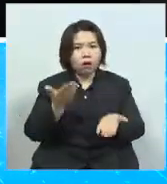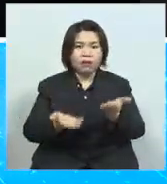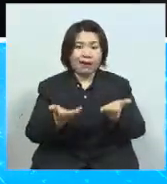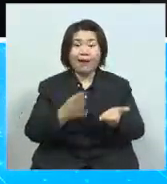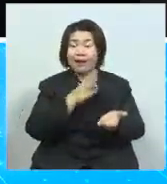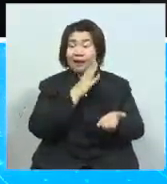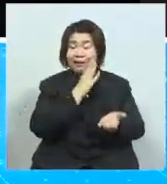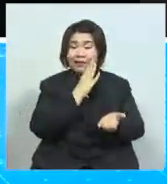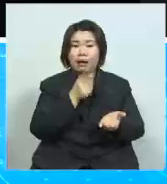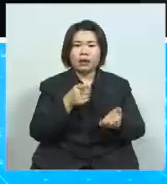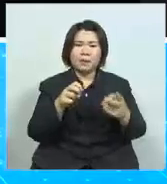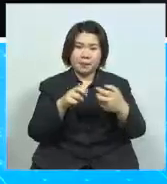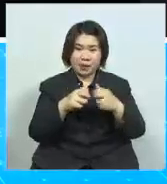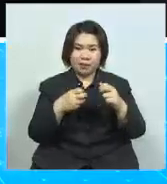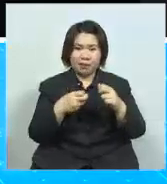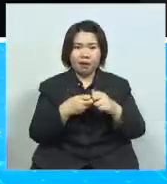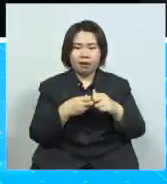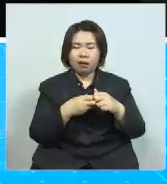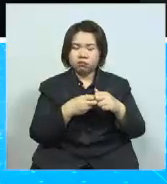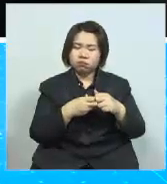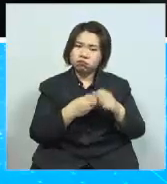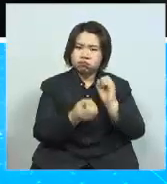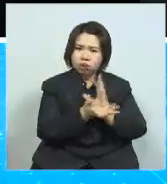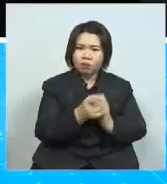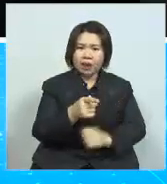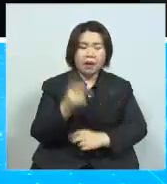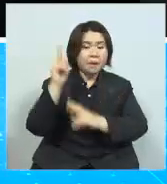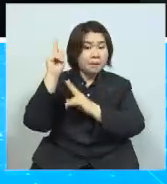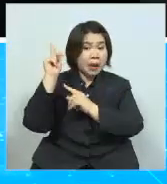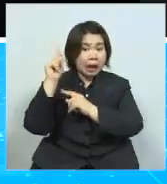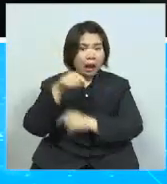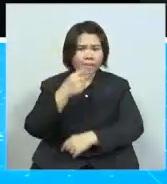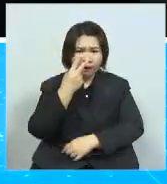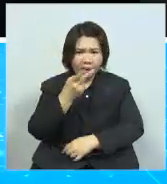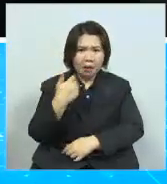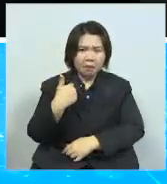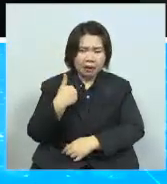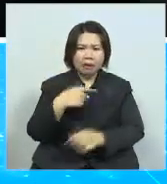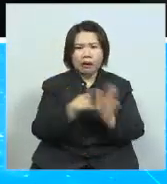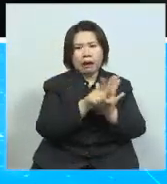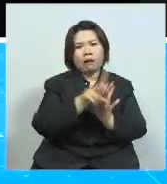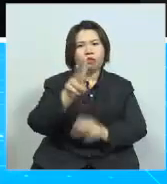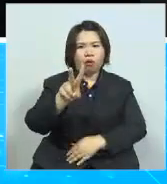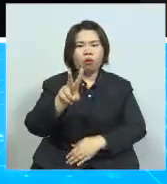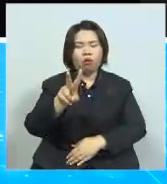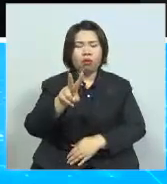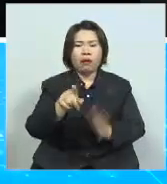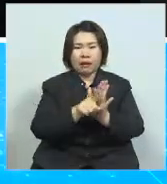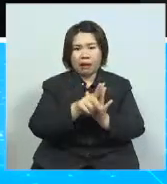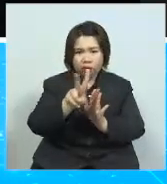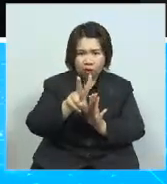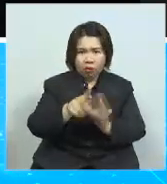ในกรณีเรื่องนี้เนี่ยจากข่าวที่ปรากฏมามีการต่อสู้กันใน2ครั้งแล้วนะฮะ